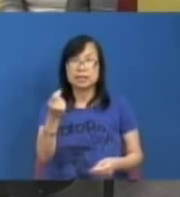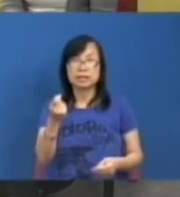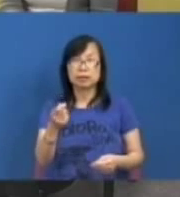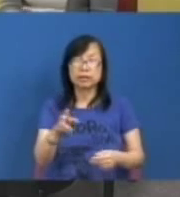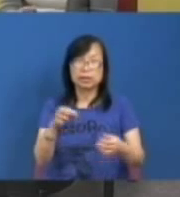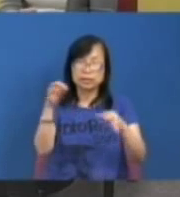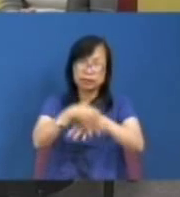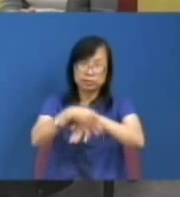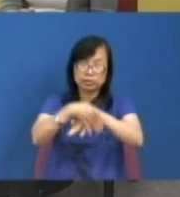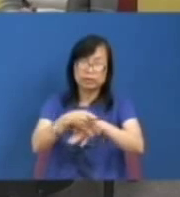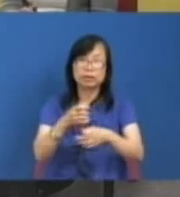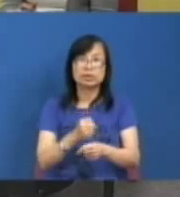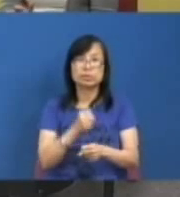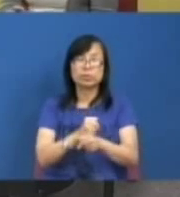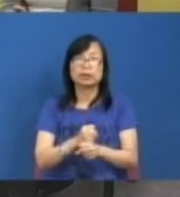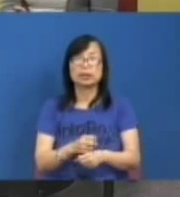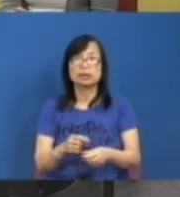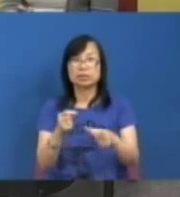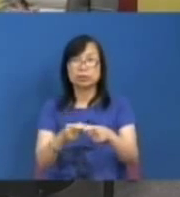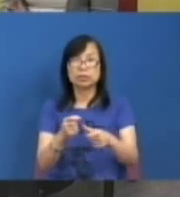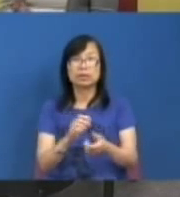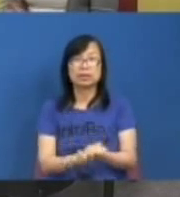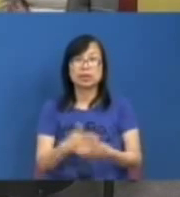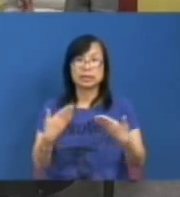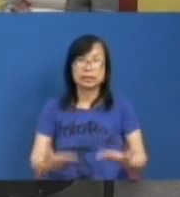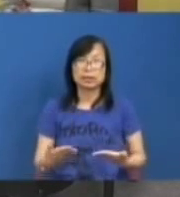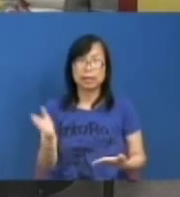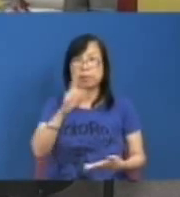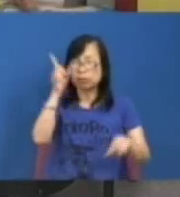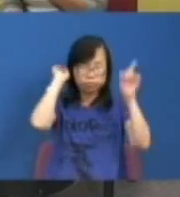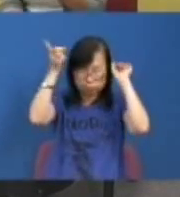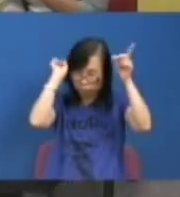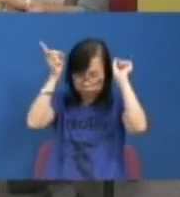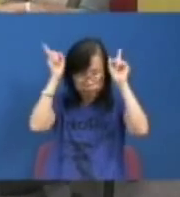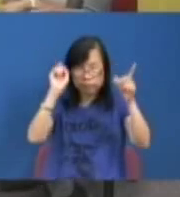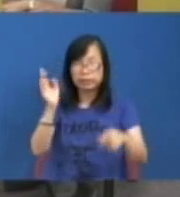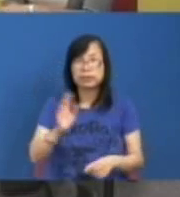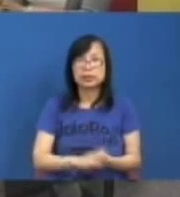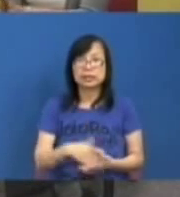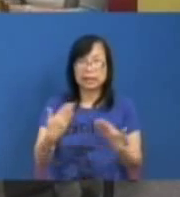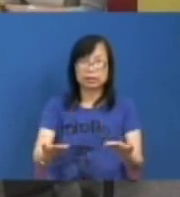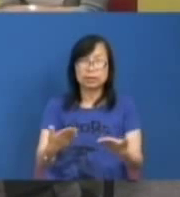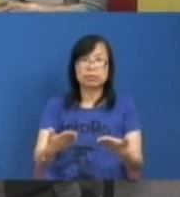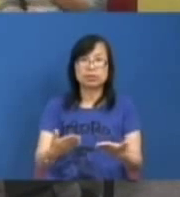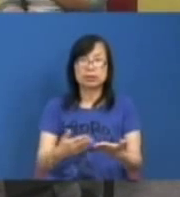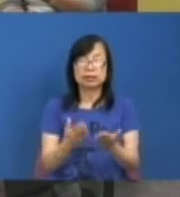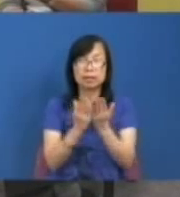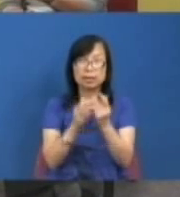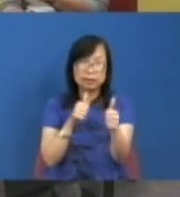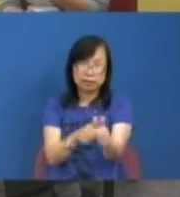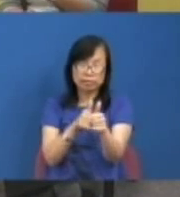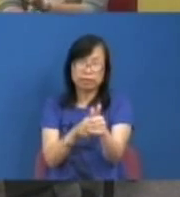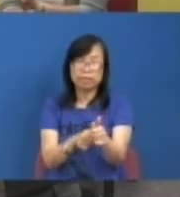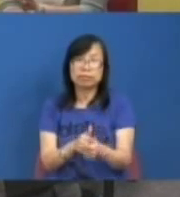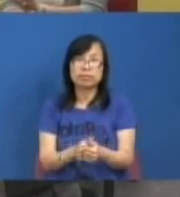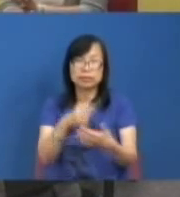冊工承建商啦。咁佢哋而家就唔可以立亂嚟㗎啦，即係佢哋都上咗堂啦，就要即係跟翻即